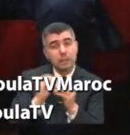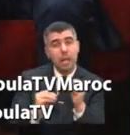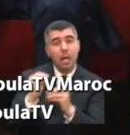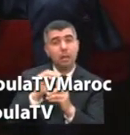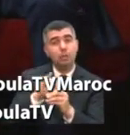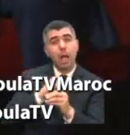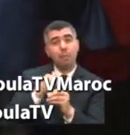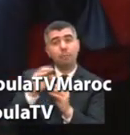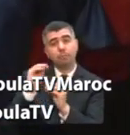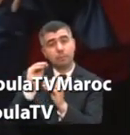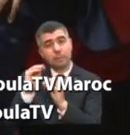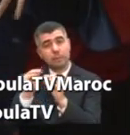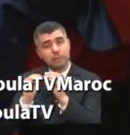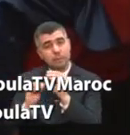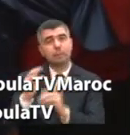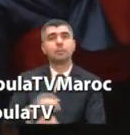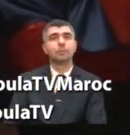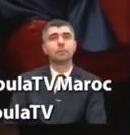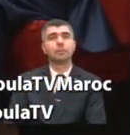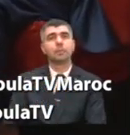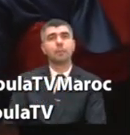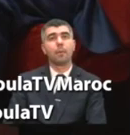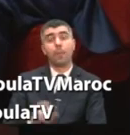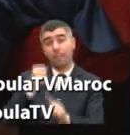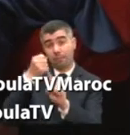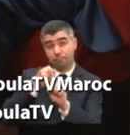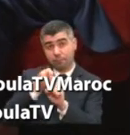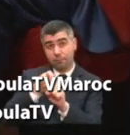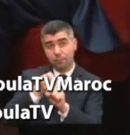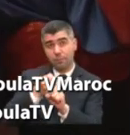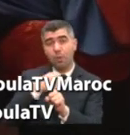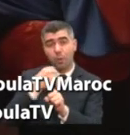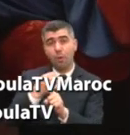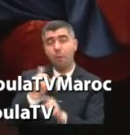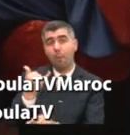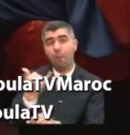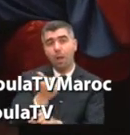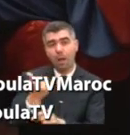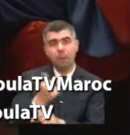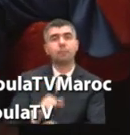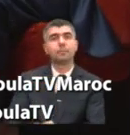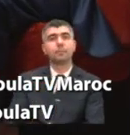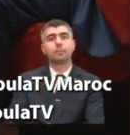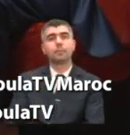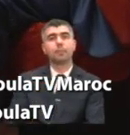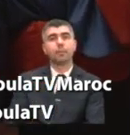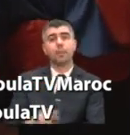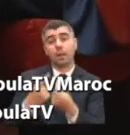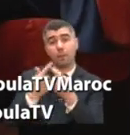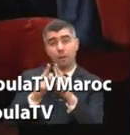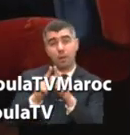الشبابية. ما قمنا به طبعا لن يكون كافيا لكنه ذو أهمية بالغة، خصوصا أننا